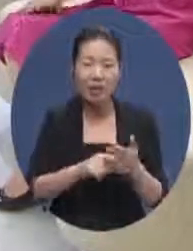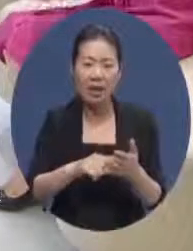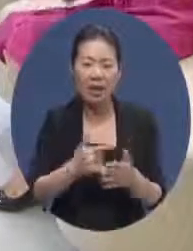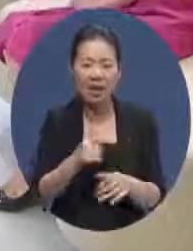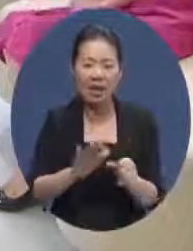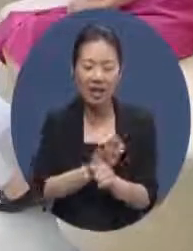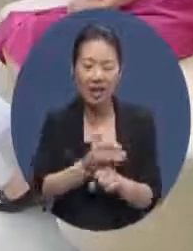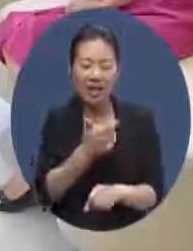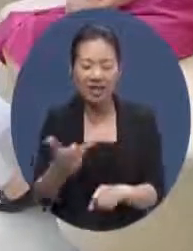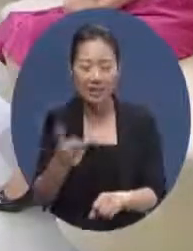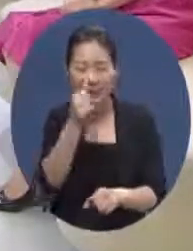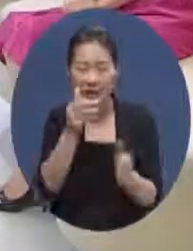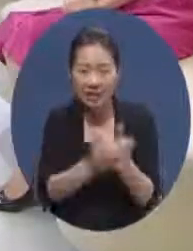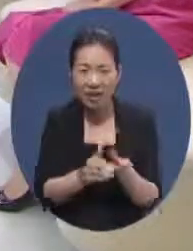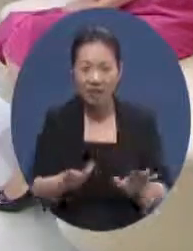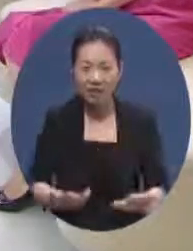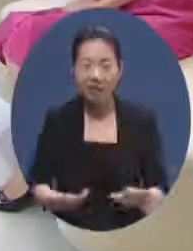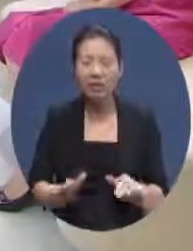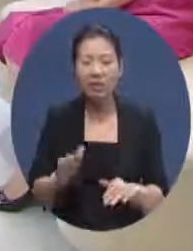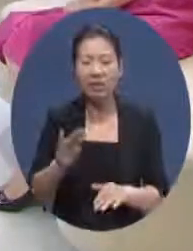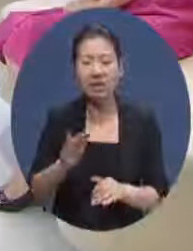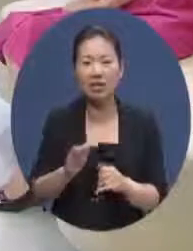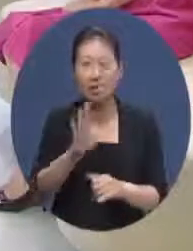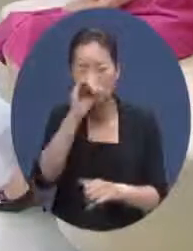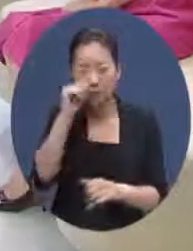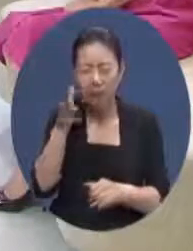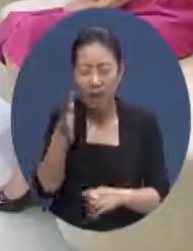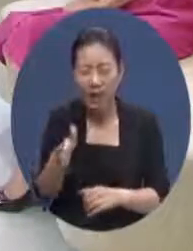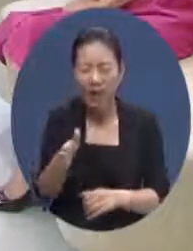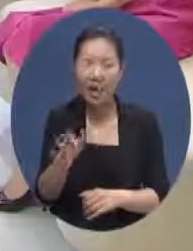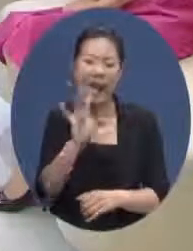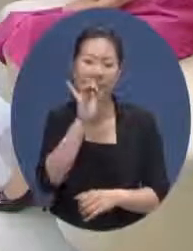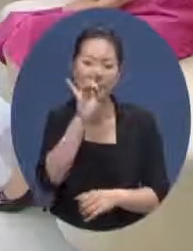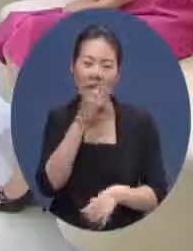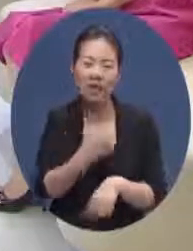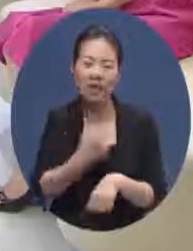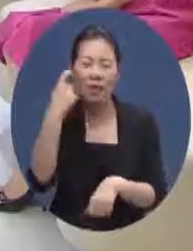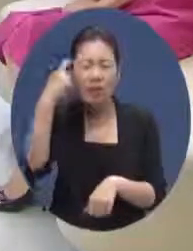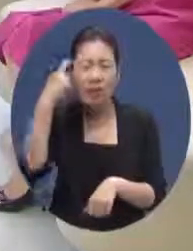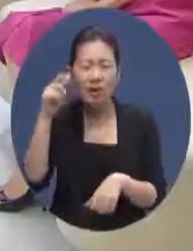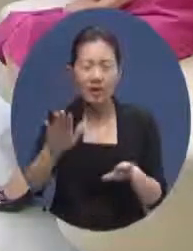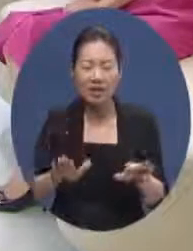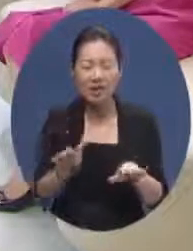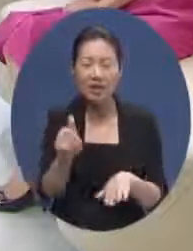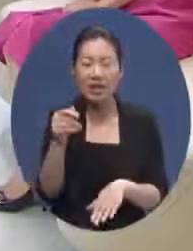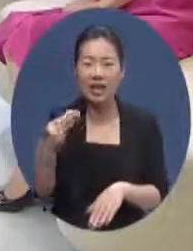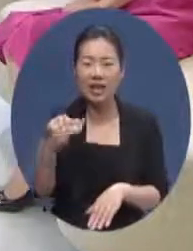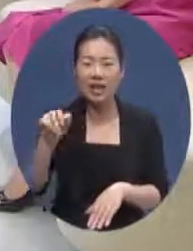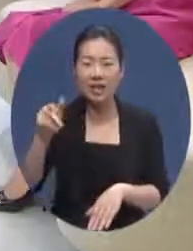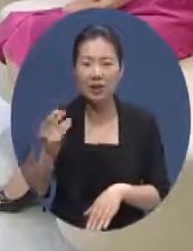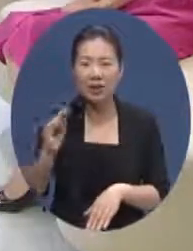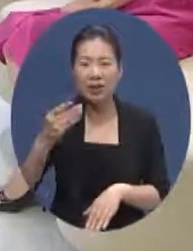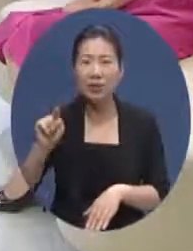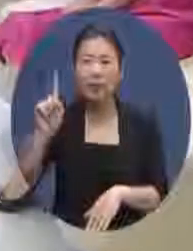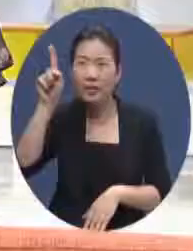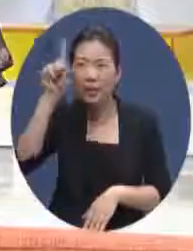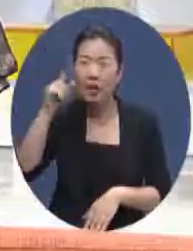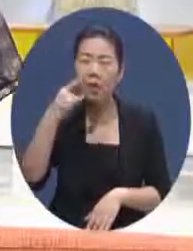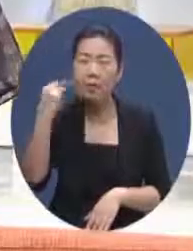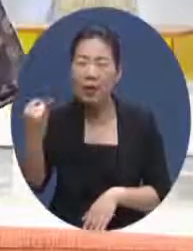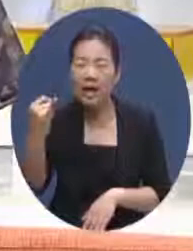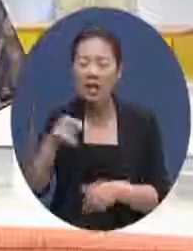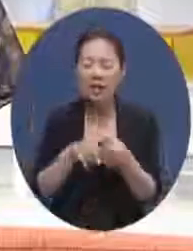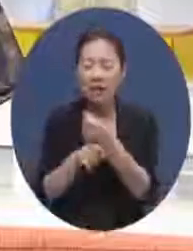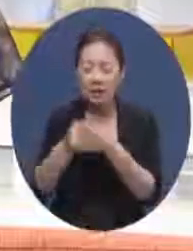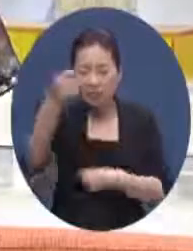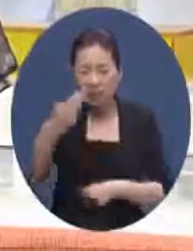이렇게 애정이 많은데 아이는 결코 이렇게 좋은 방향으로 가지 못할까? 근데 이런 헬리콥터 맘이 되는 이유들은 이제 몇